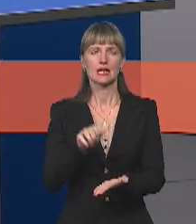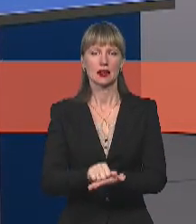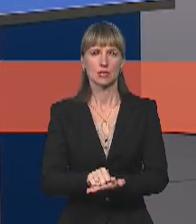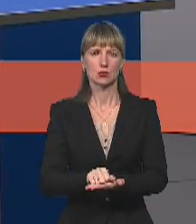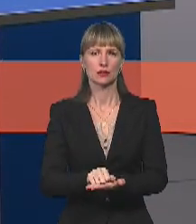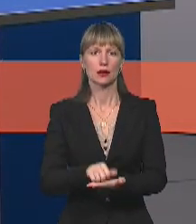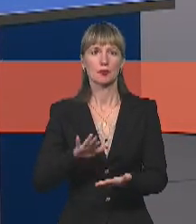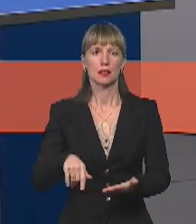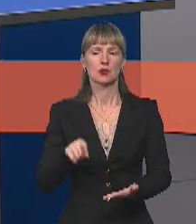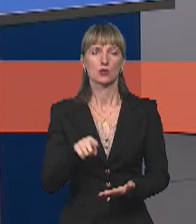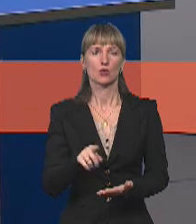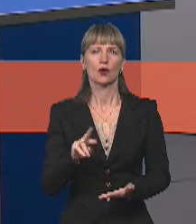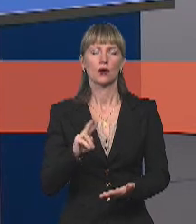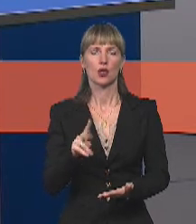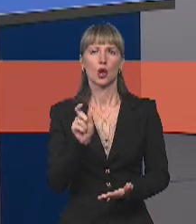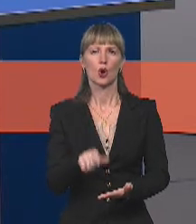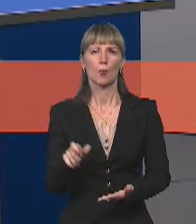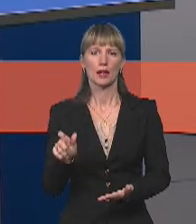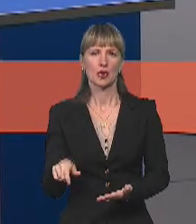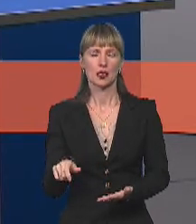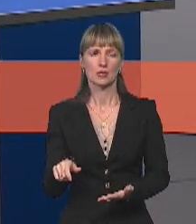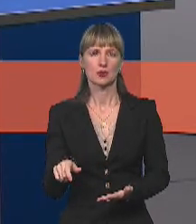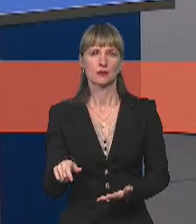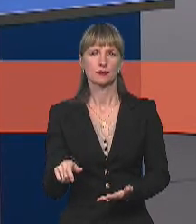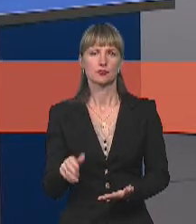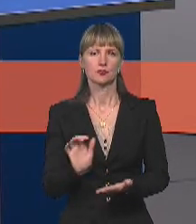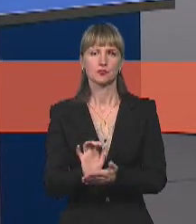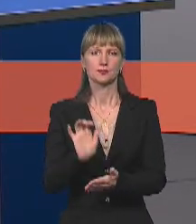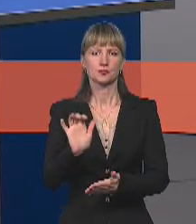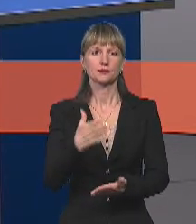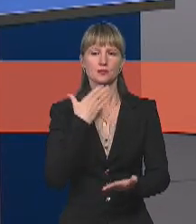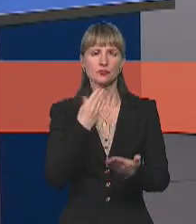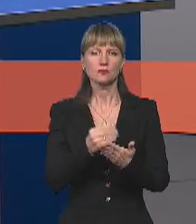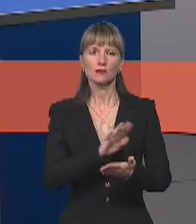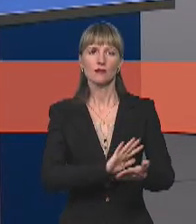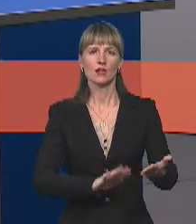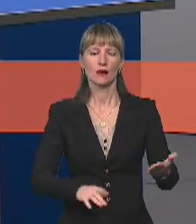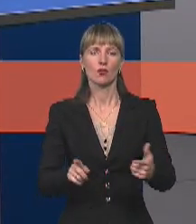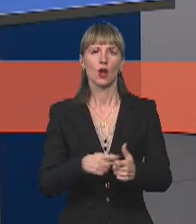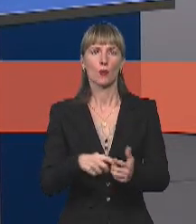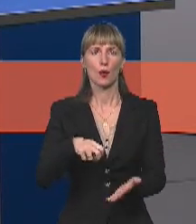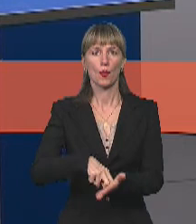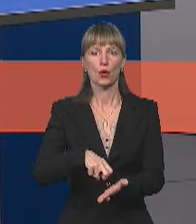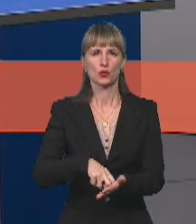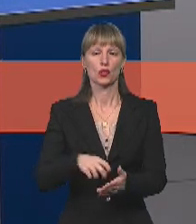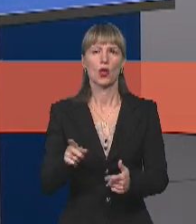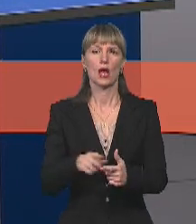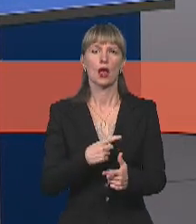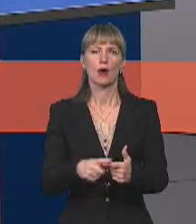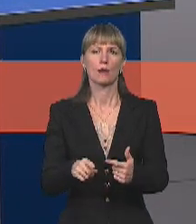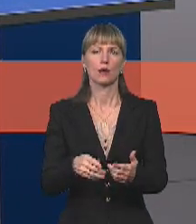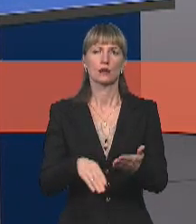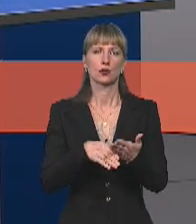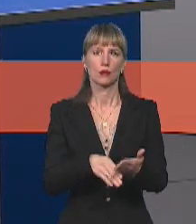зайнятості після того, як громадянин надіслав свою анкету або поштою, або